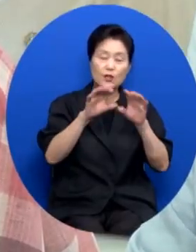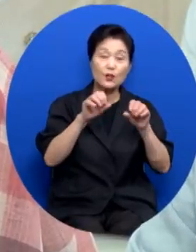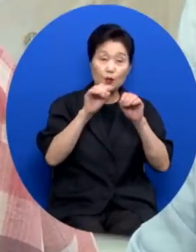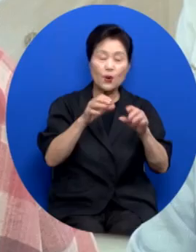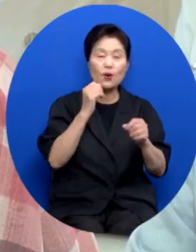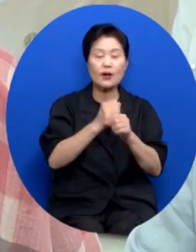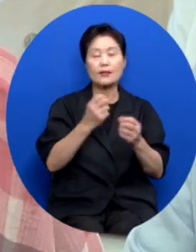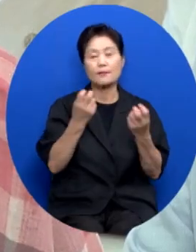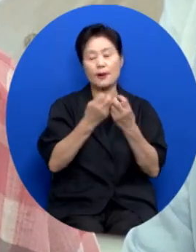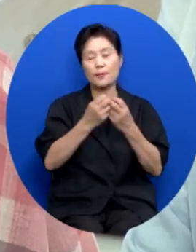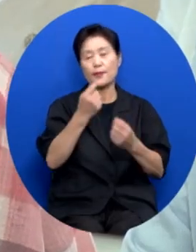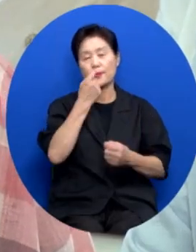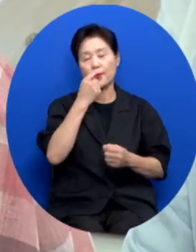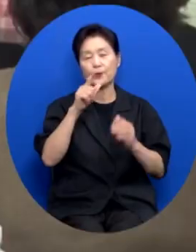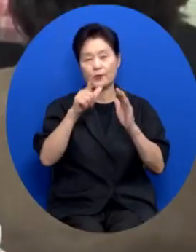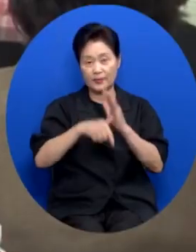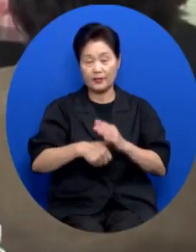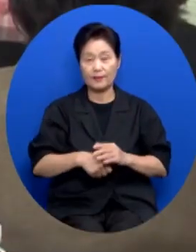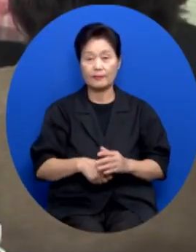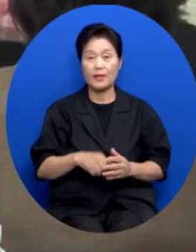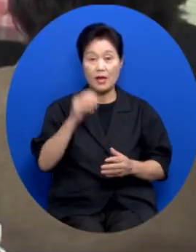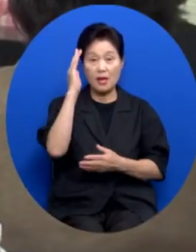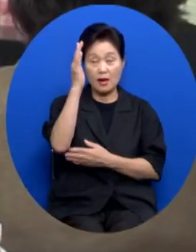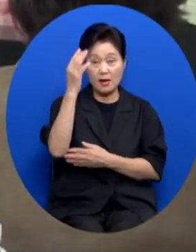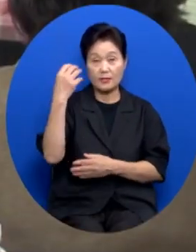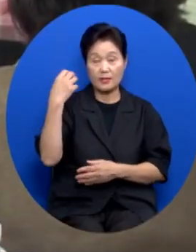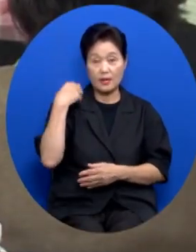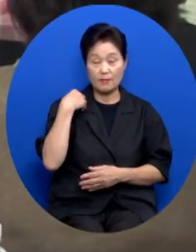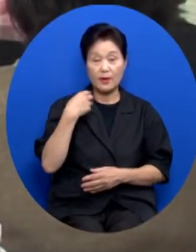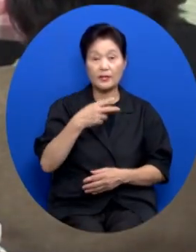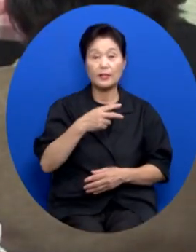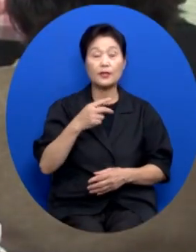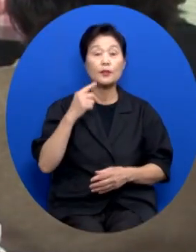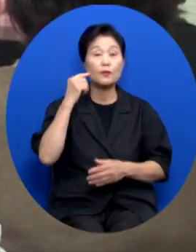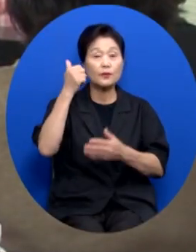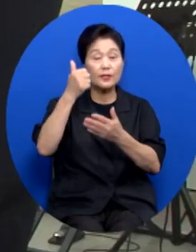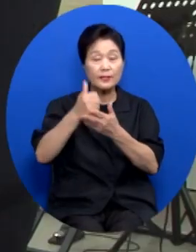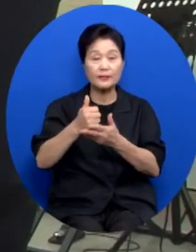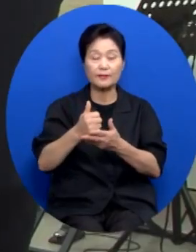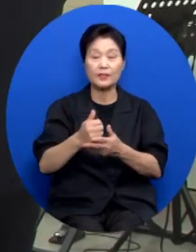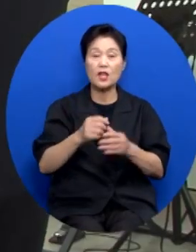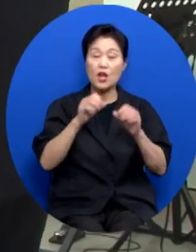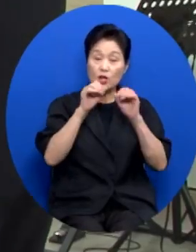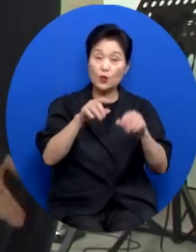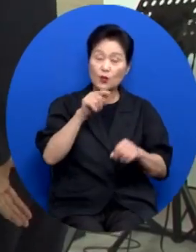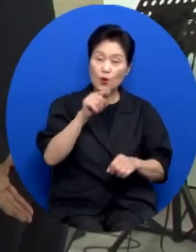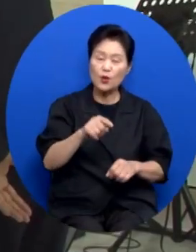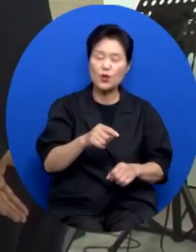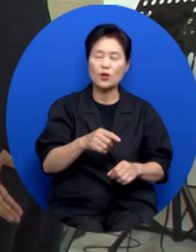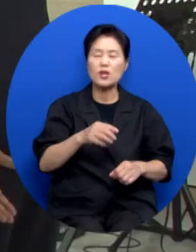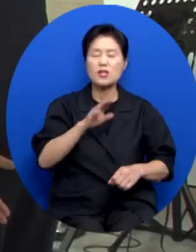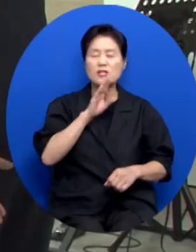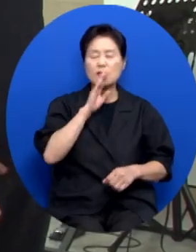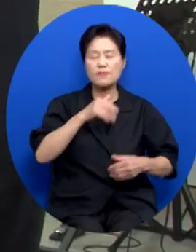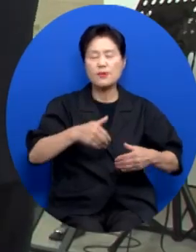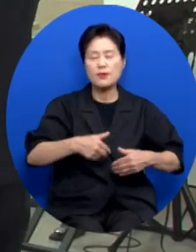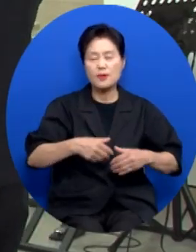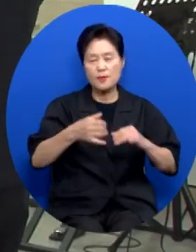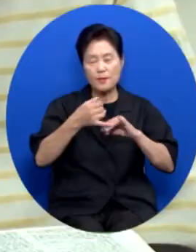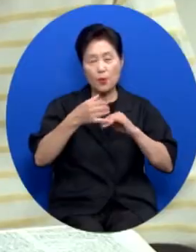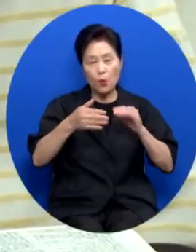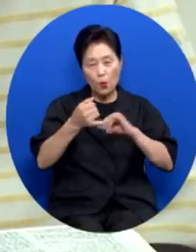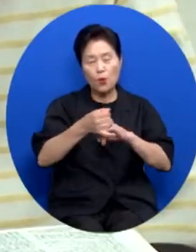시간이 됐습니다. 강사로 나선 배만수 목사는 교회 부흥을 위해 전도는 필수 요소라며 삶